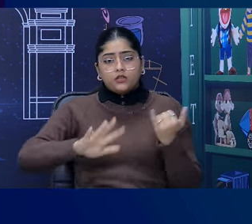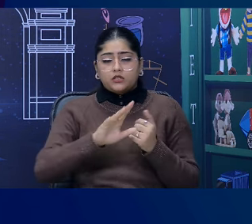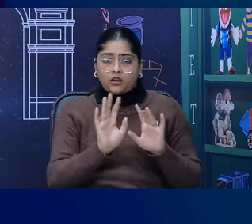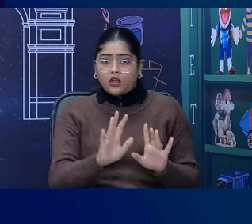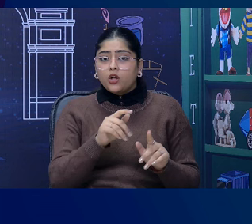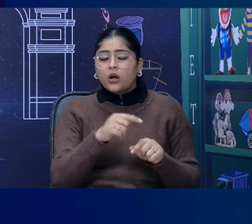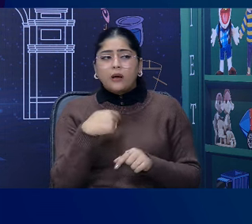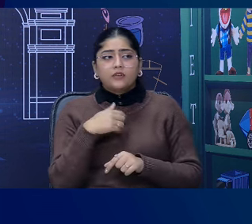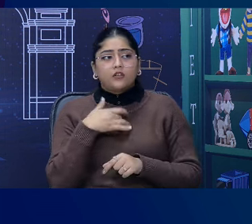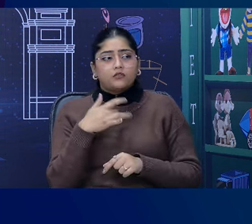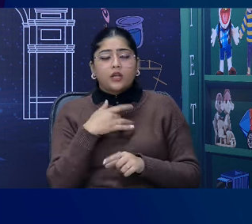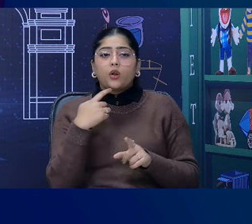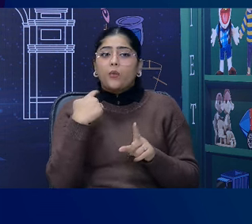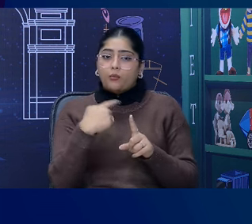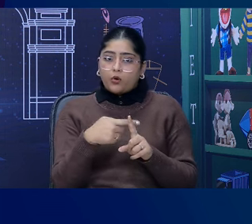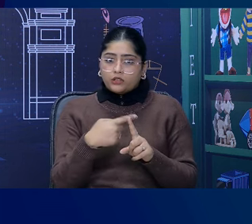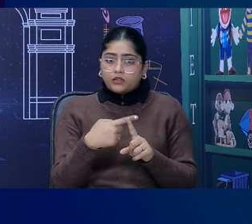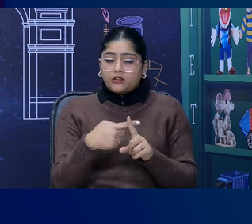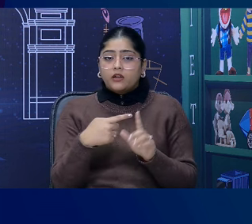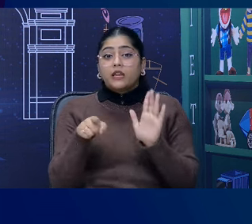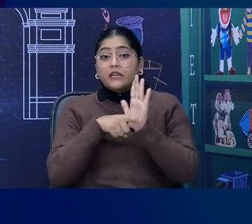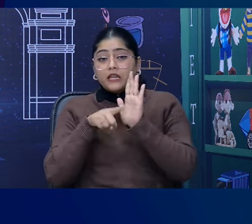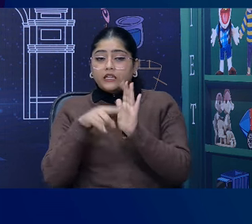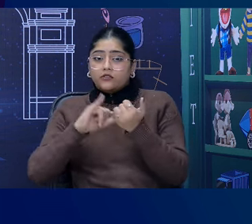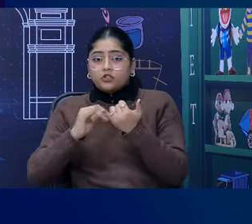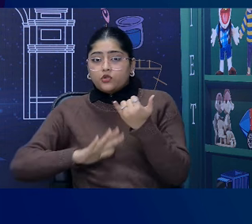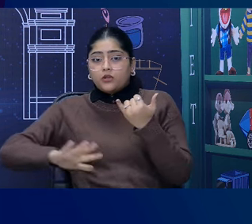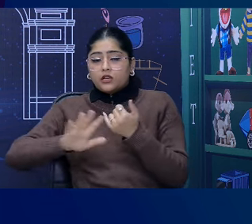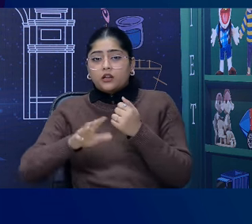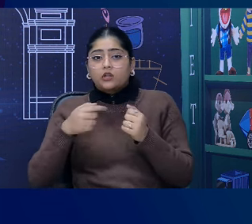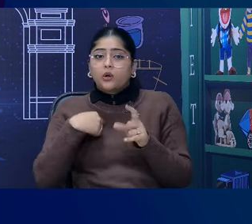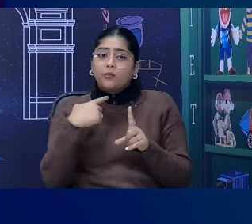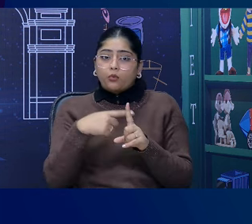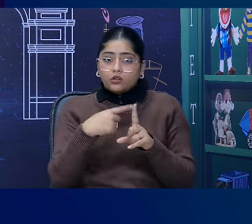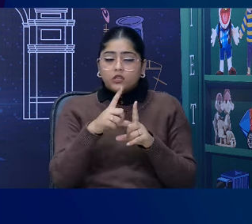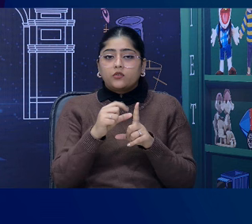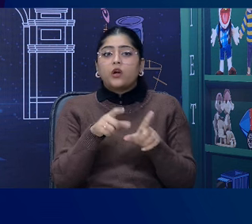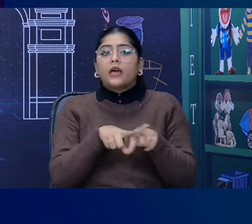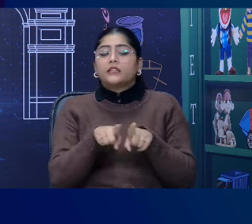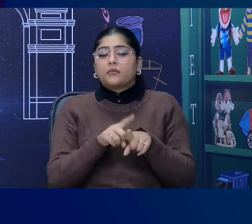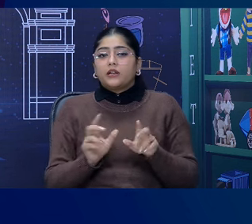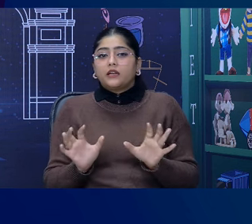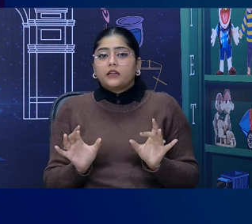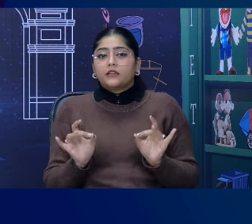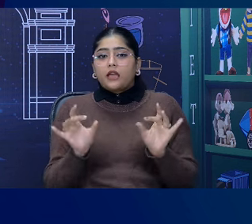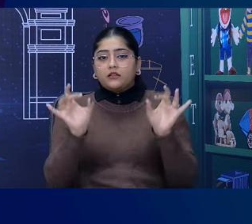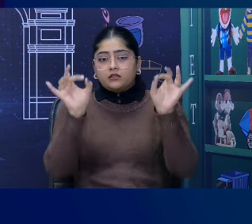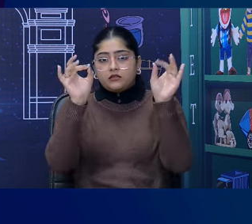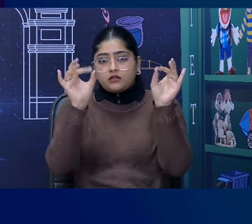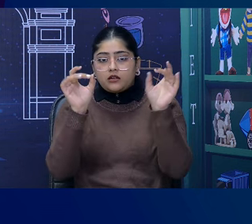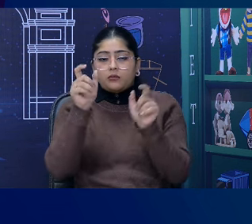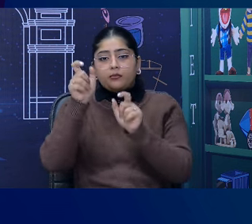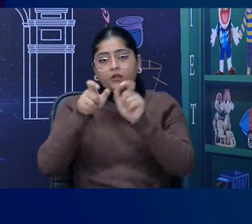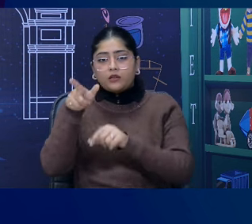सोचे तो वो वो एक्चुअली एंड रिजल्ट अच्छा होता है ये कैंसर पेशेंट्स में भी देखा गया है डिसेबिलिटी में देखा गया है कि